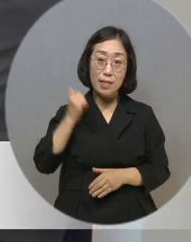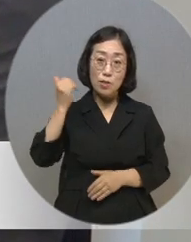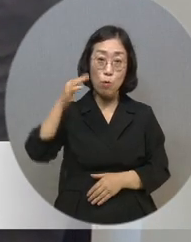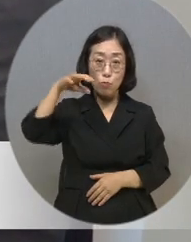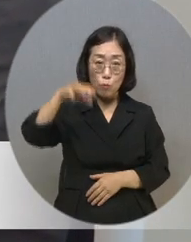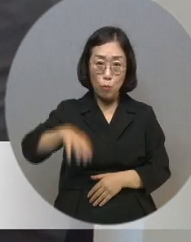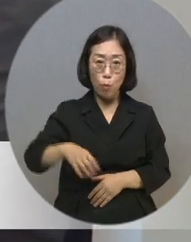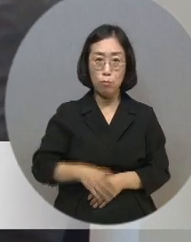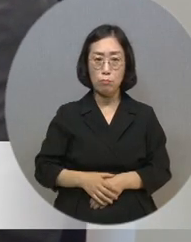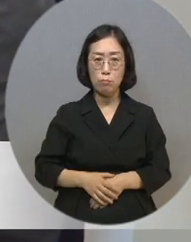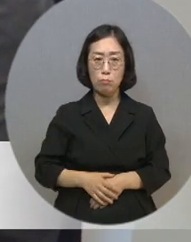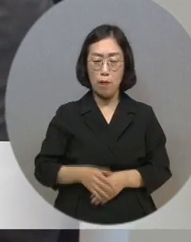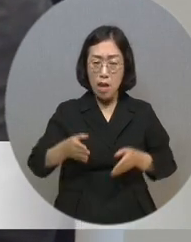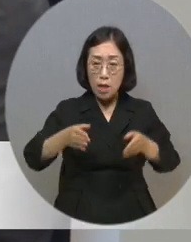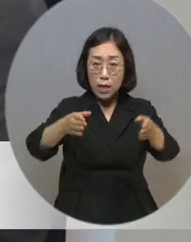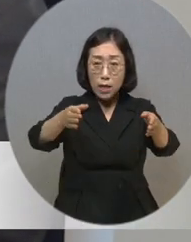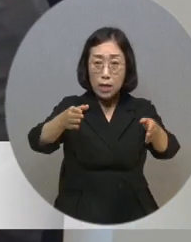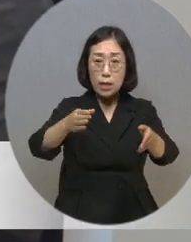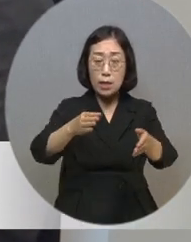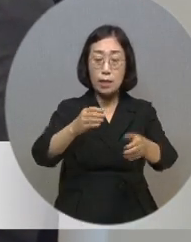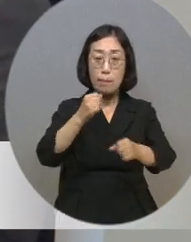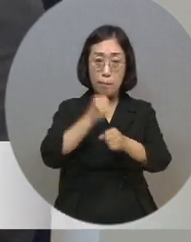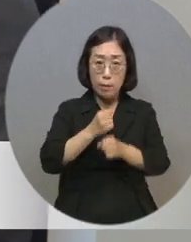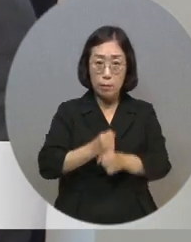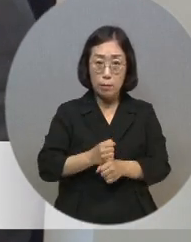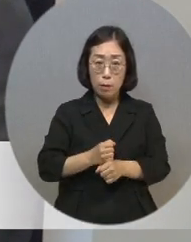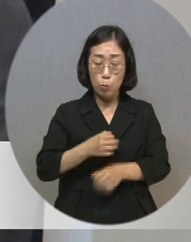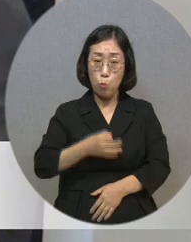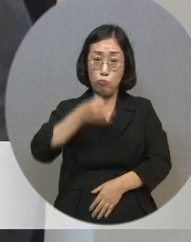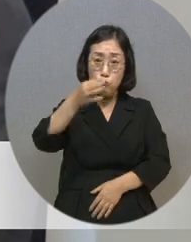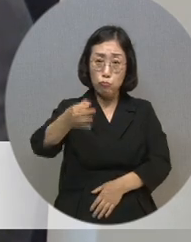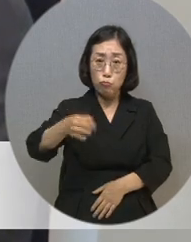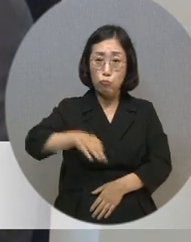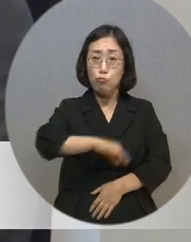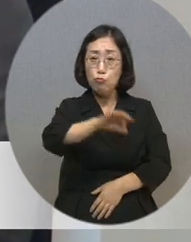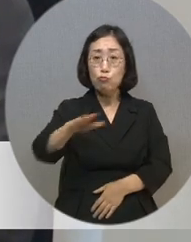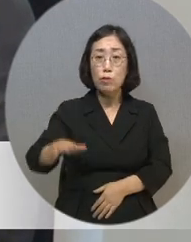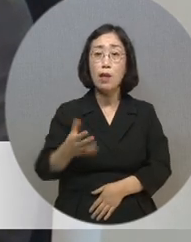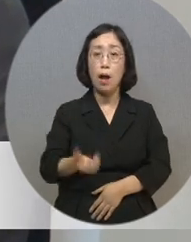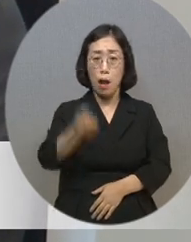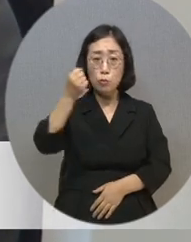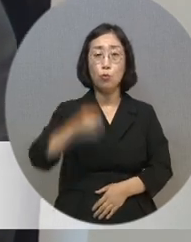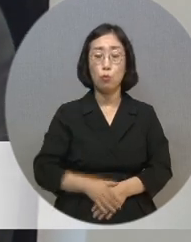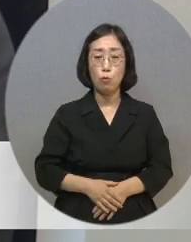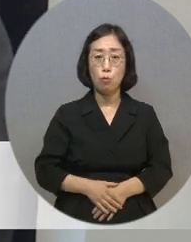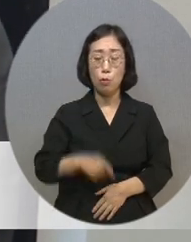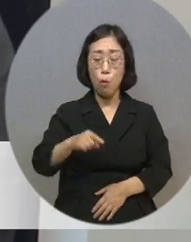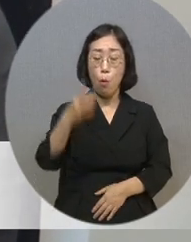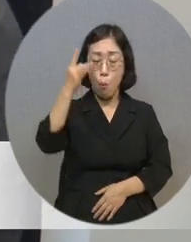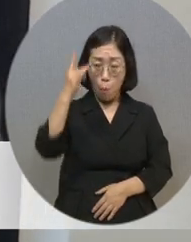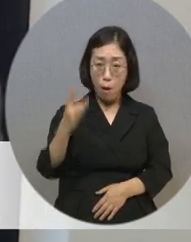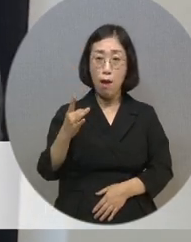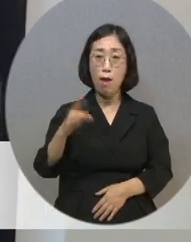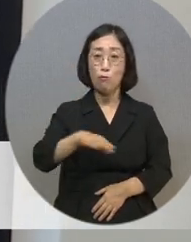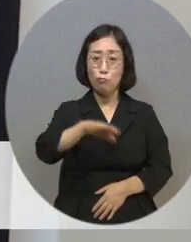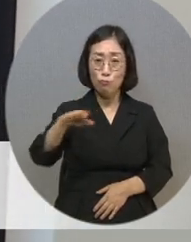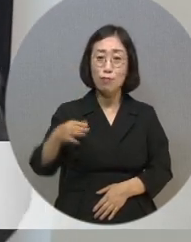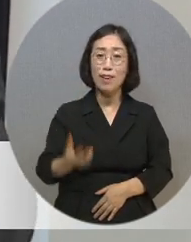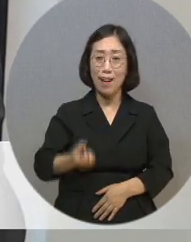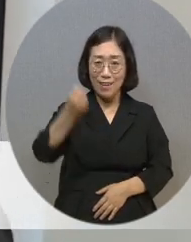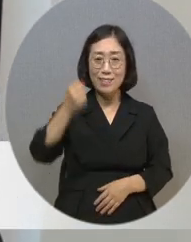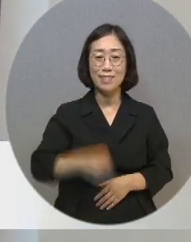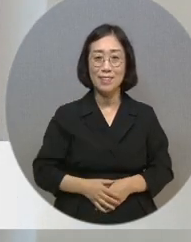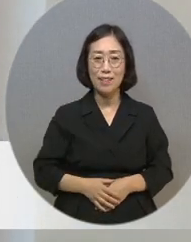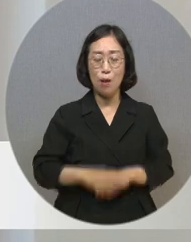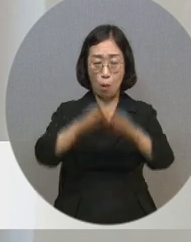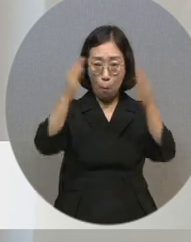이용하는데도 1억을 뭔가 내고 말이 됩니까? 우리 땅인데 의정부 시민의 땅인데 모든 국회의원들이